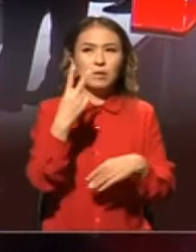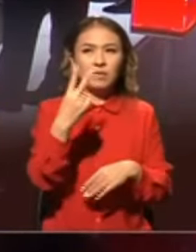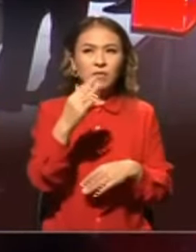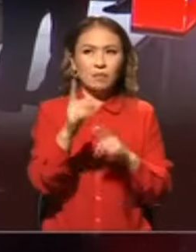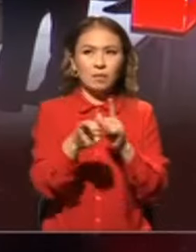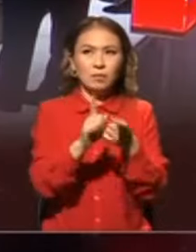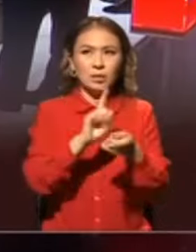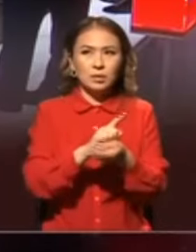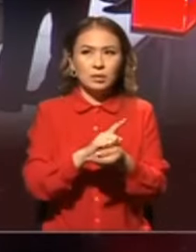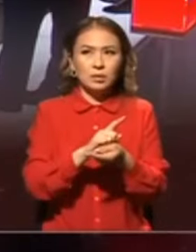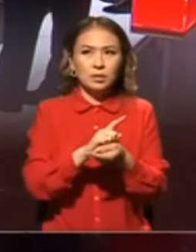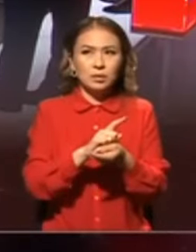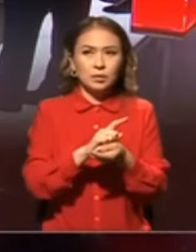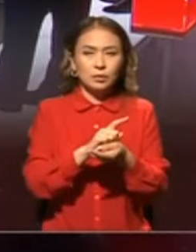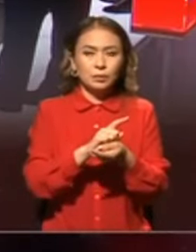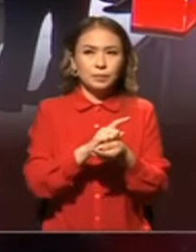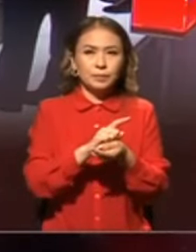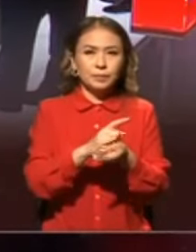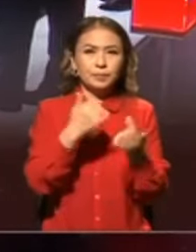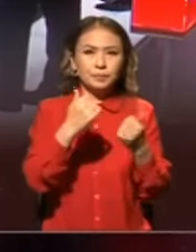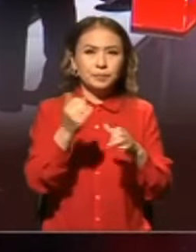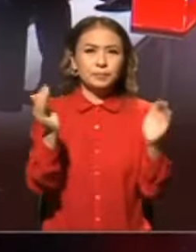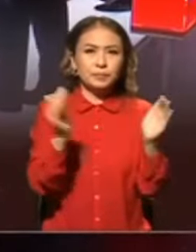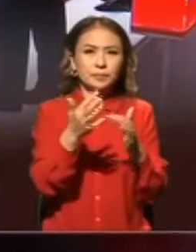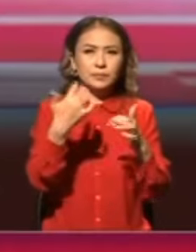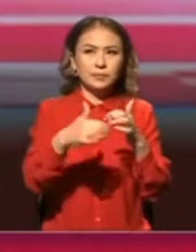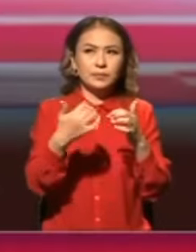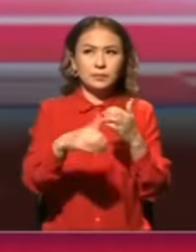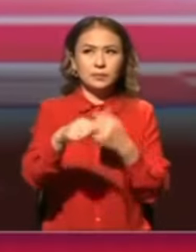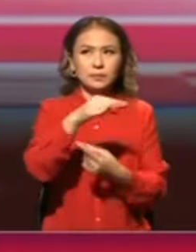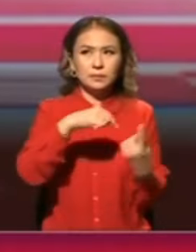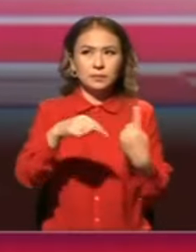жасап келе жатырмыз. Сөзіңізді бөлейін. Шағын және орта бизнеске. Ереке, бір